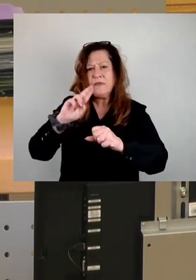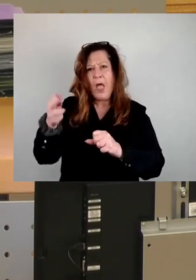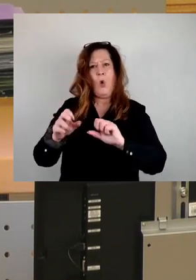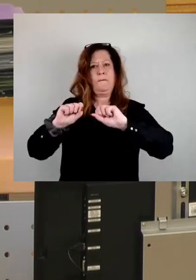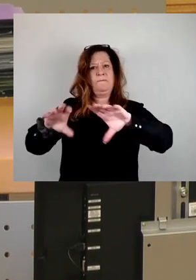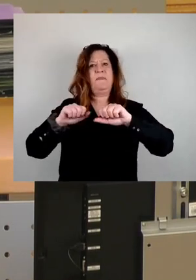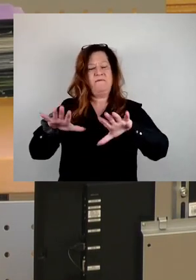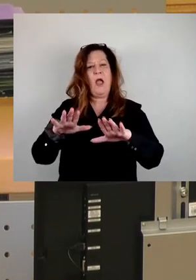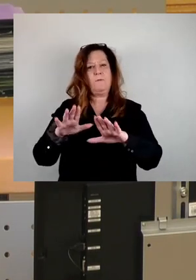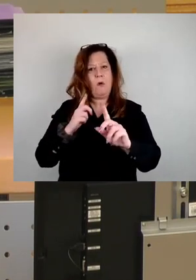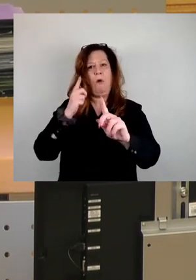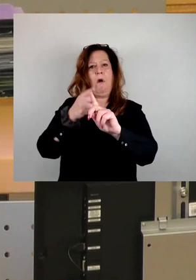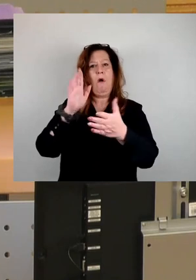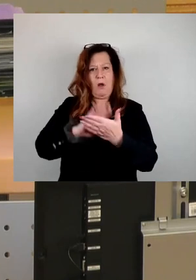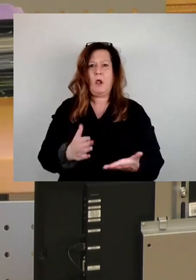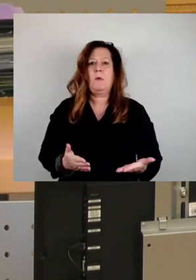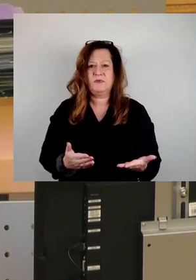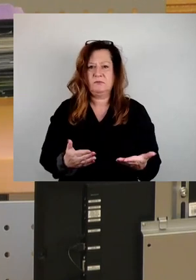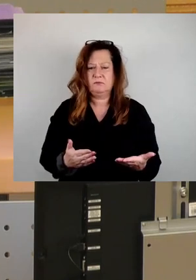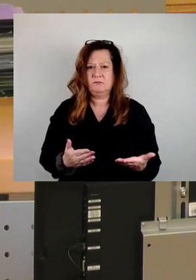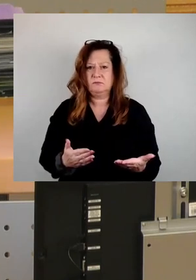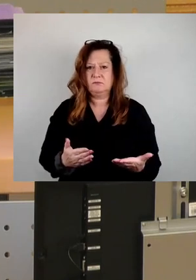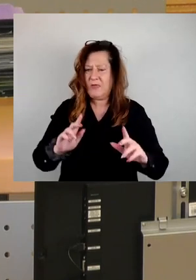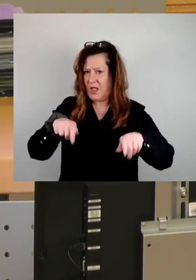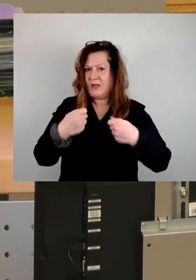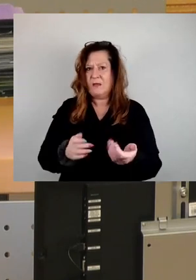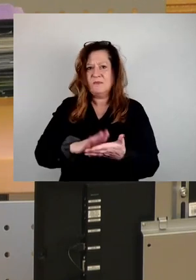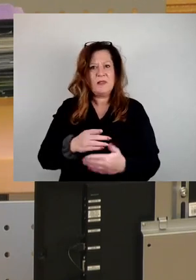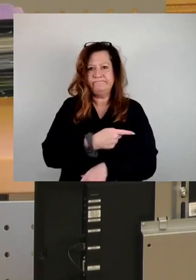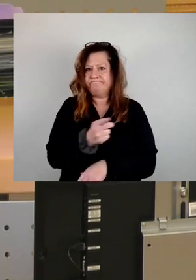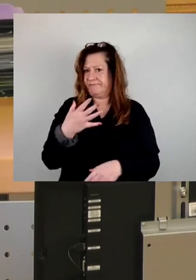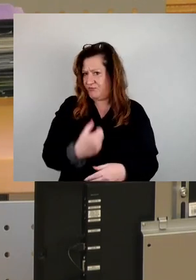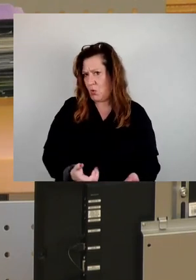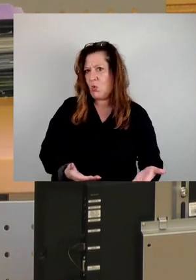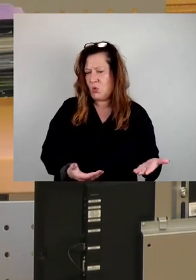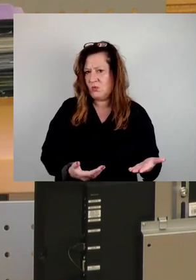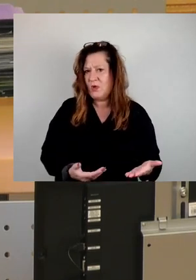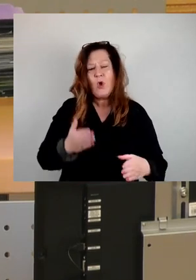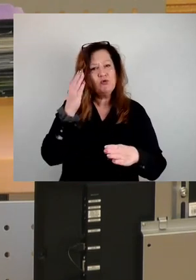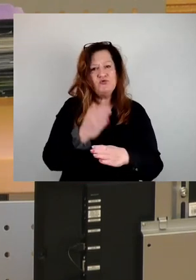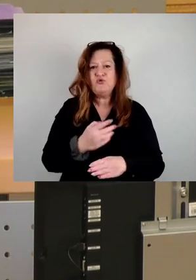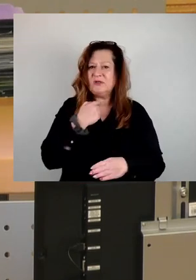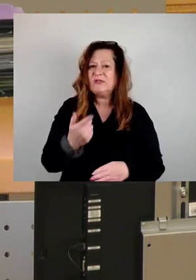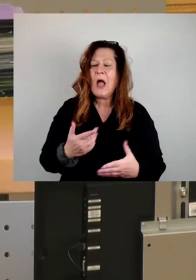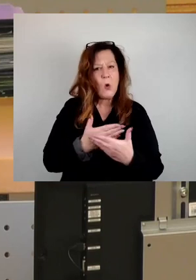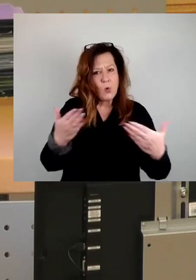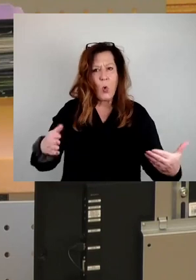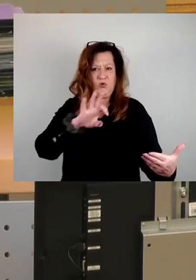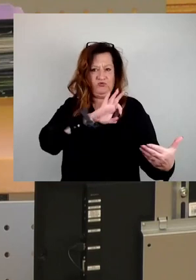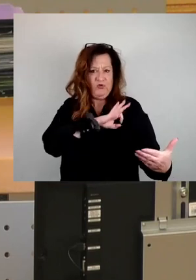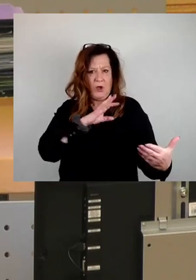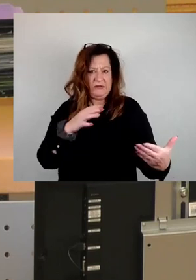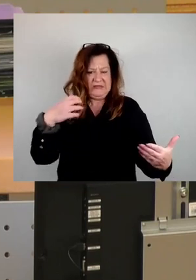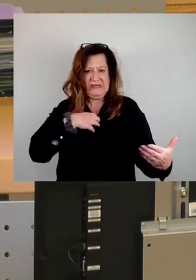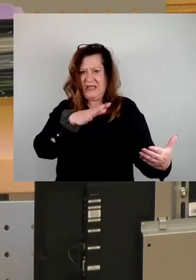geworden. Und darüber können wir, glaube ich, alle froh sein. Es ist schon gesagt worden, es ist eine Riesenchance für Dresden. Wir können